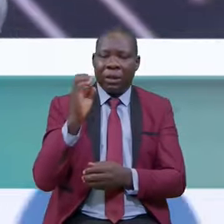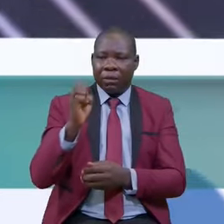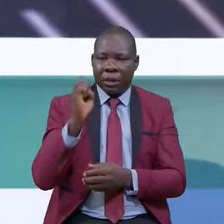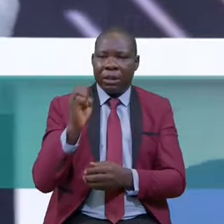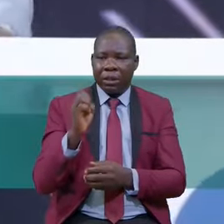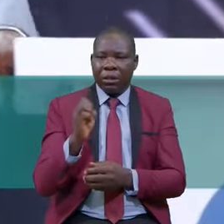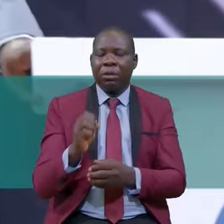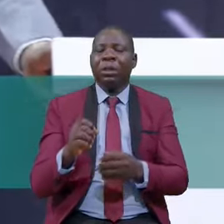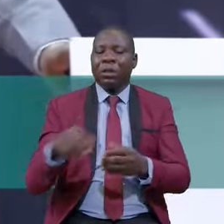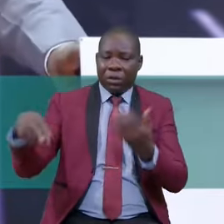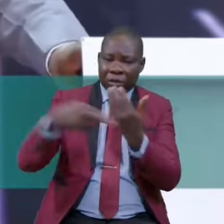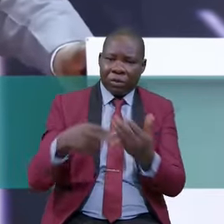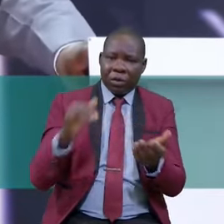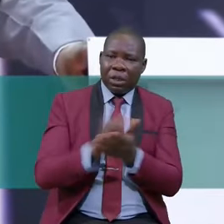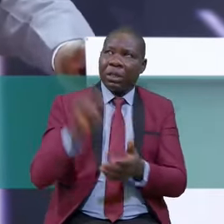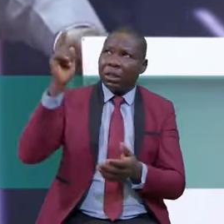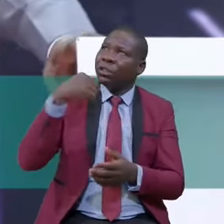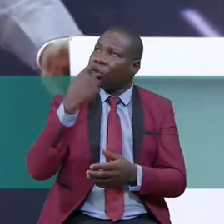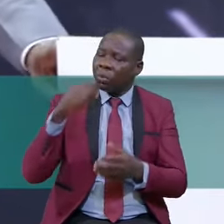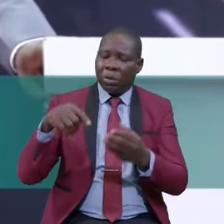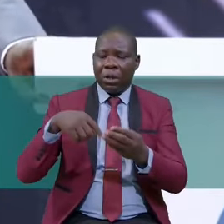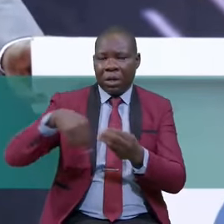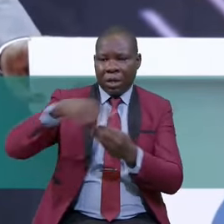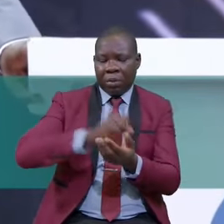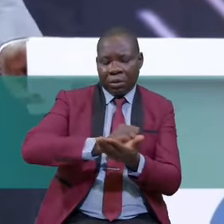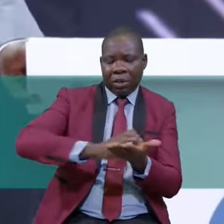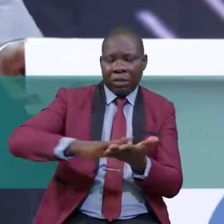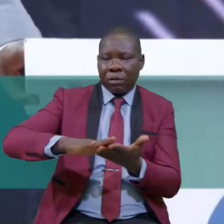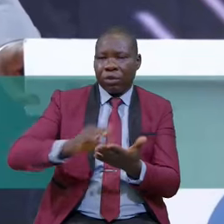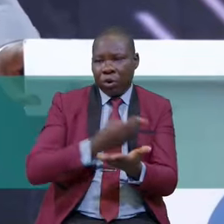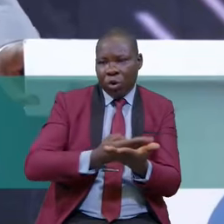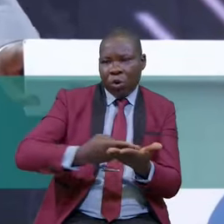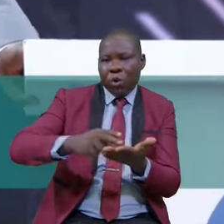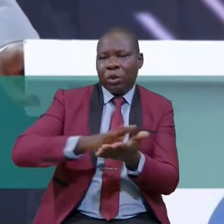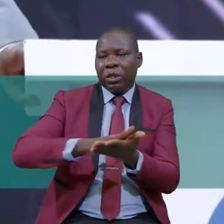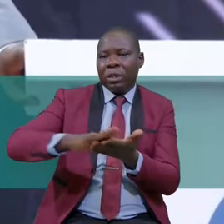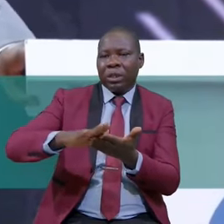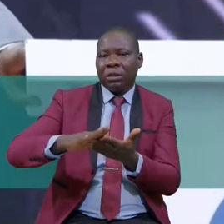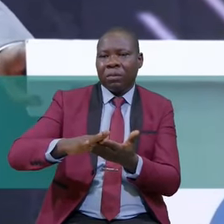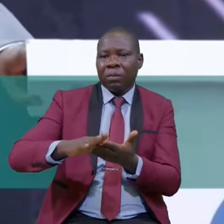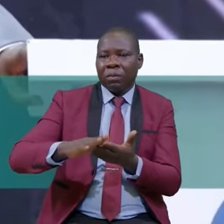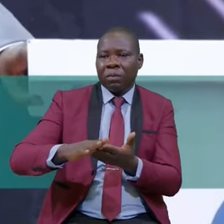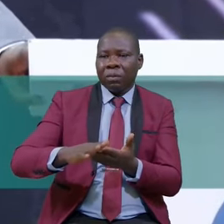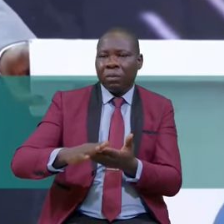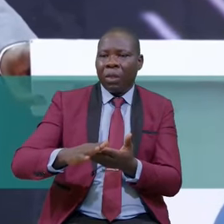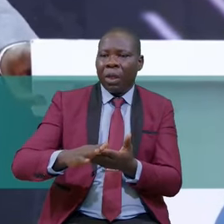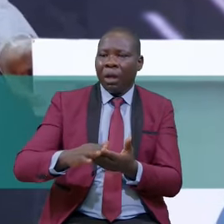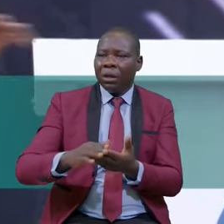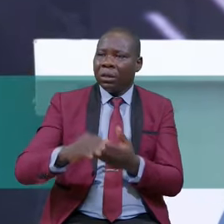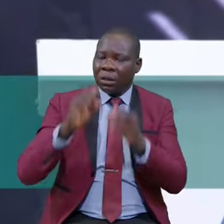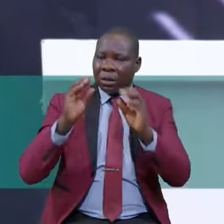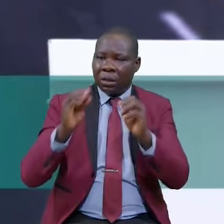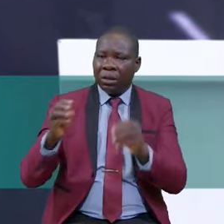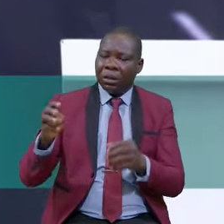la sainteté. Et il a dit, nous devons enseigner tout ce que je vous ai observé, tout ce que je vous ai